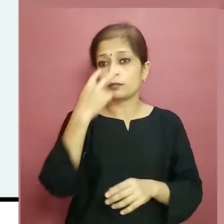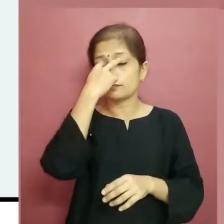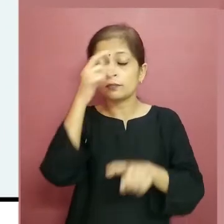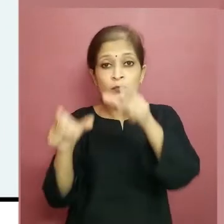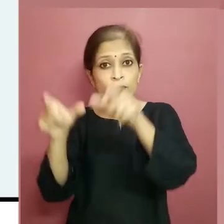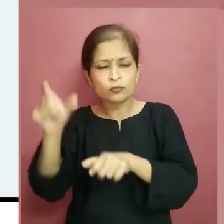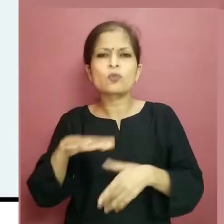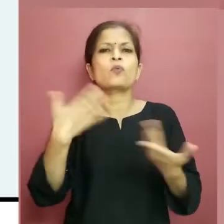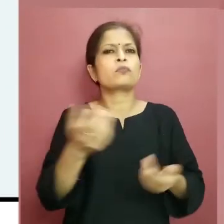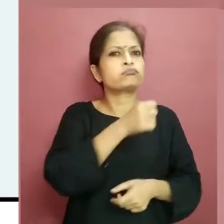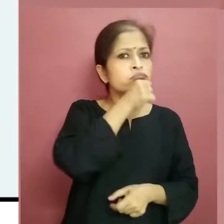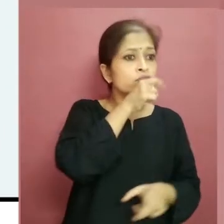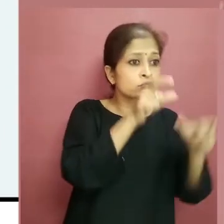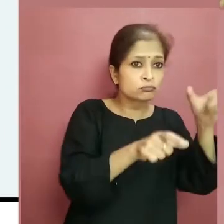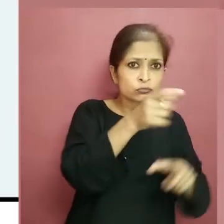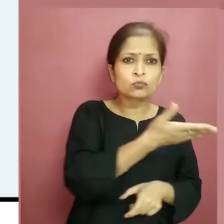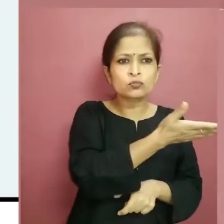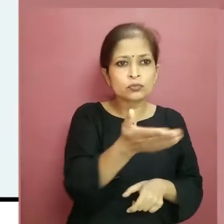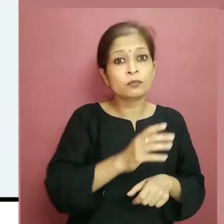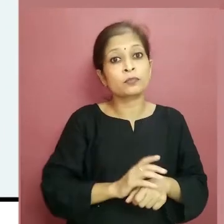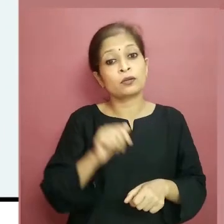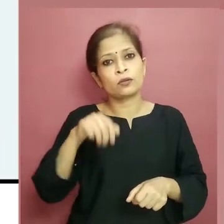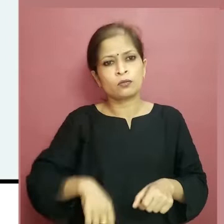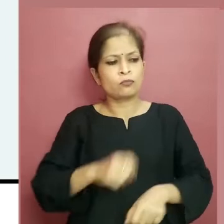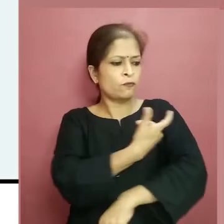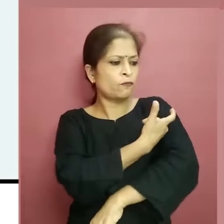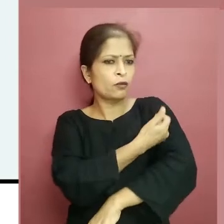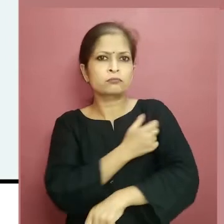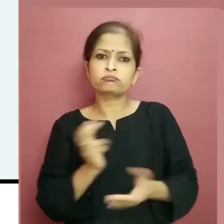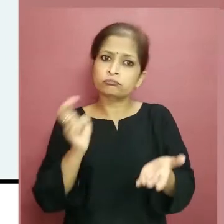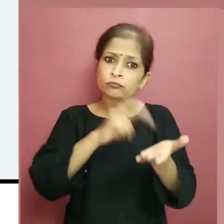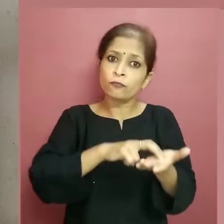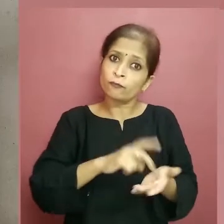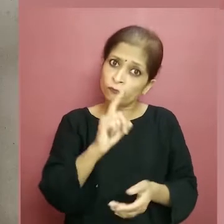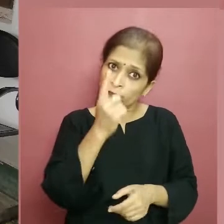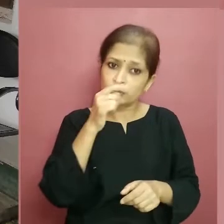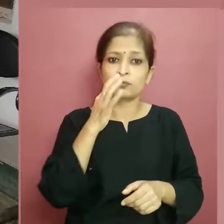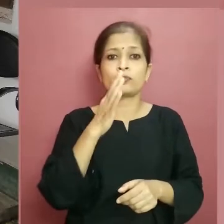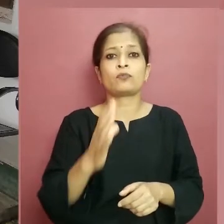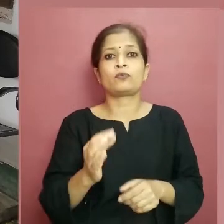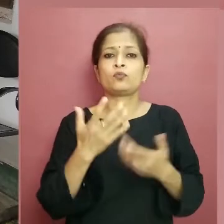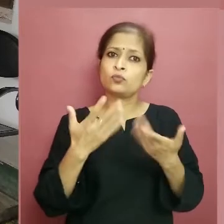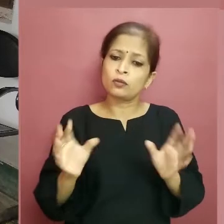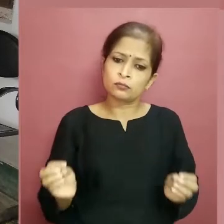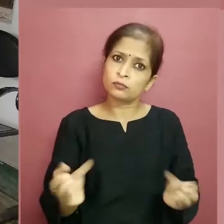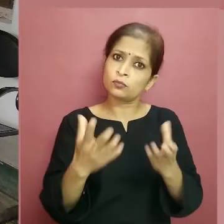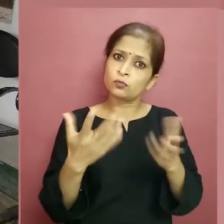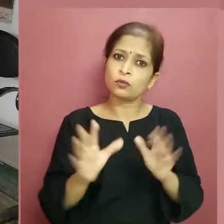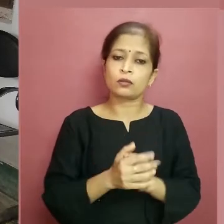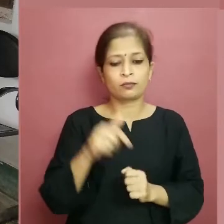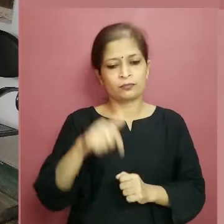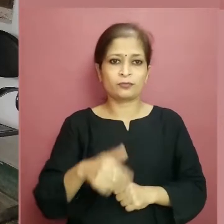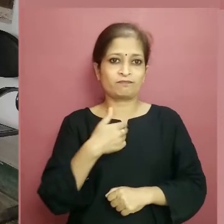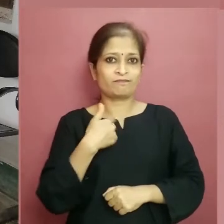बुजुर्गों के लिए प्राथमिकता के आधार पर वैक्सीनेशन का रजिस्ट्रेशन करवाया जा रहा है। अच्छा, अब मैं चलता हूँ, मेरे वैक्सीनेशन